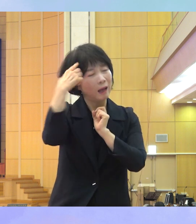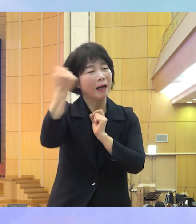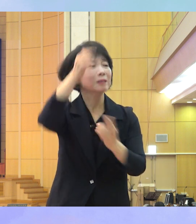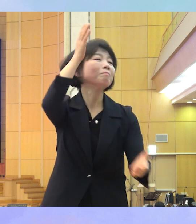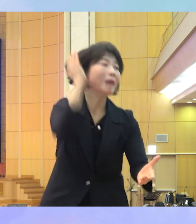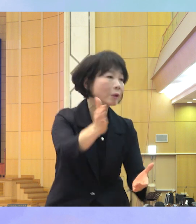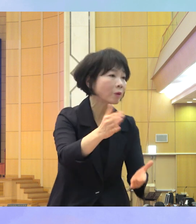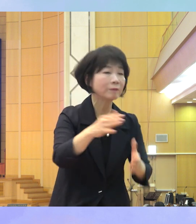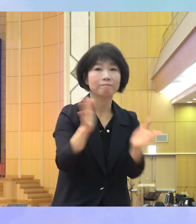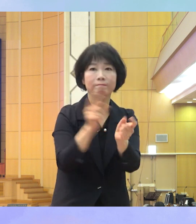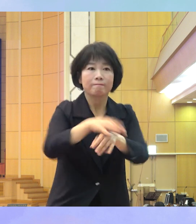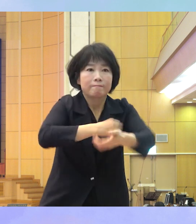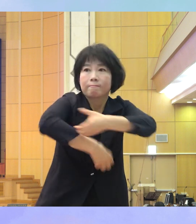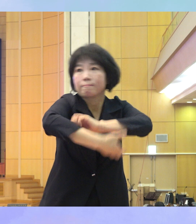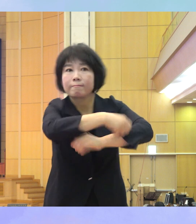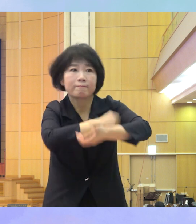아니라